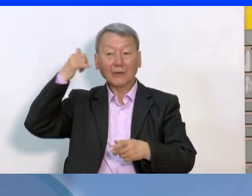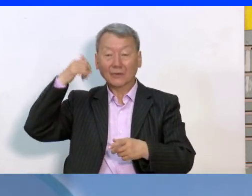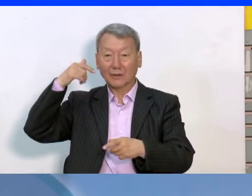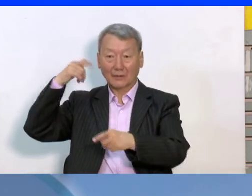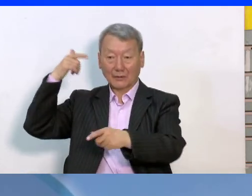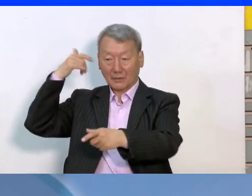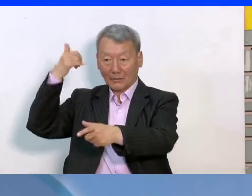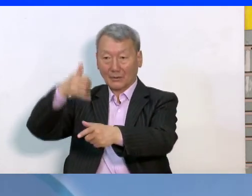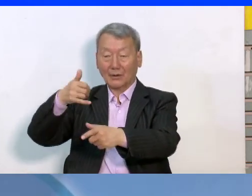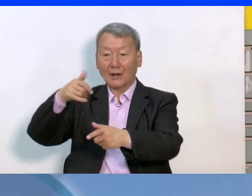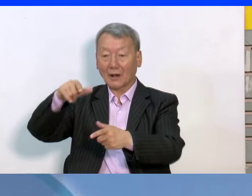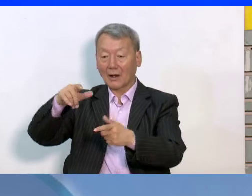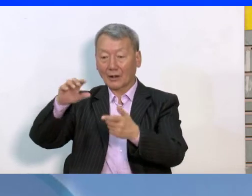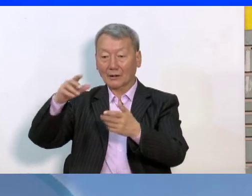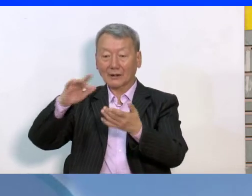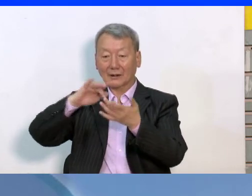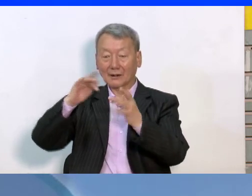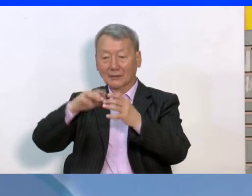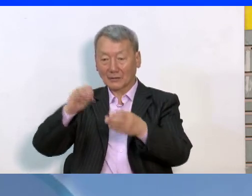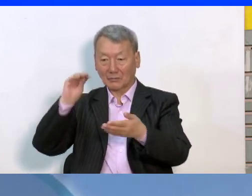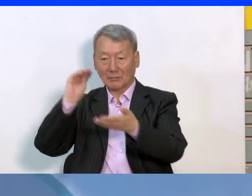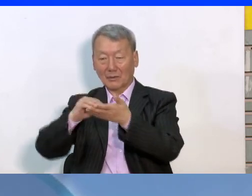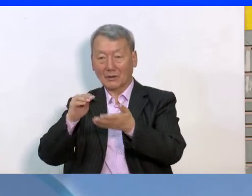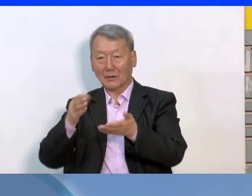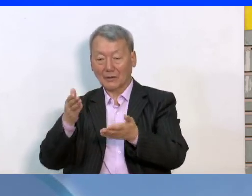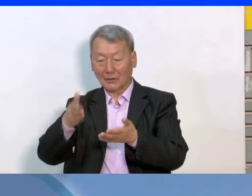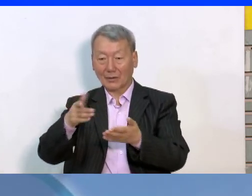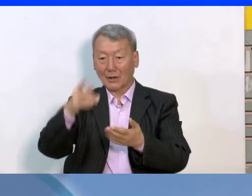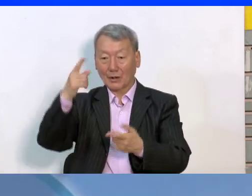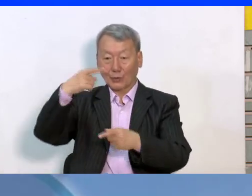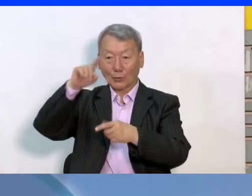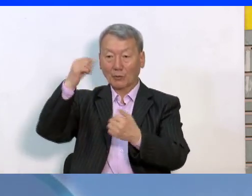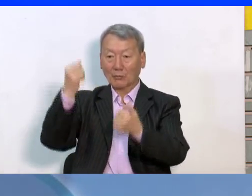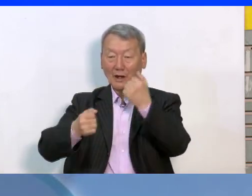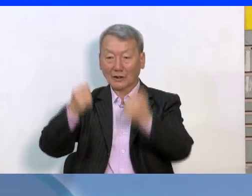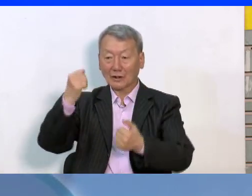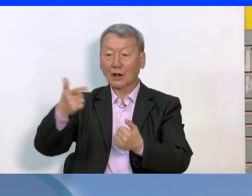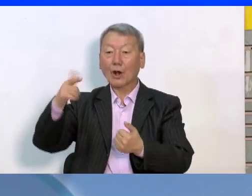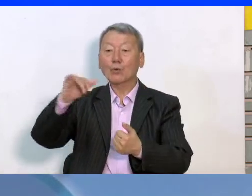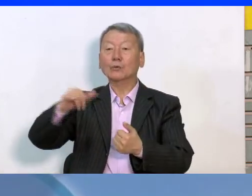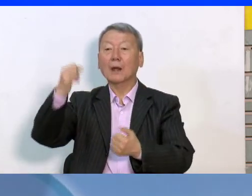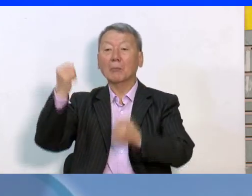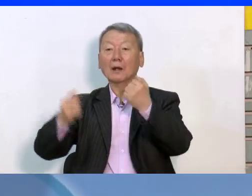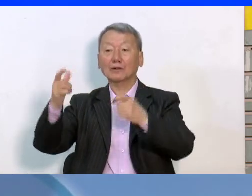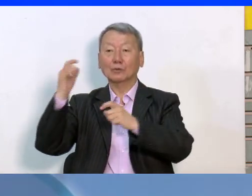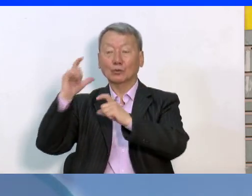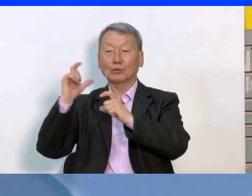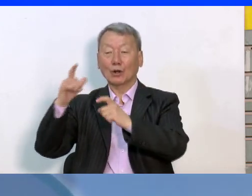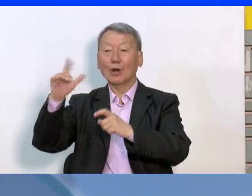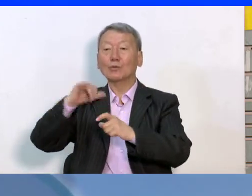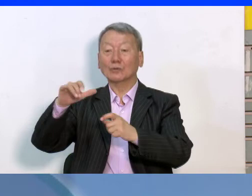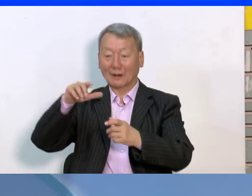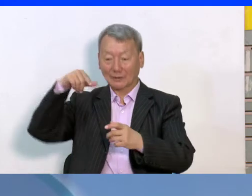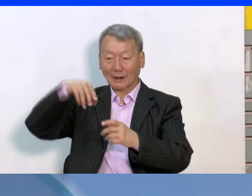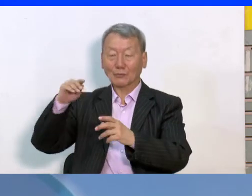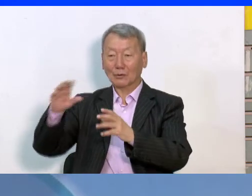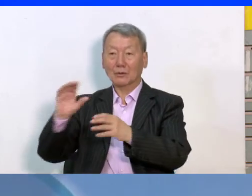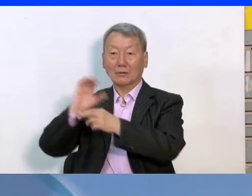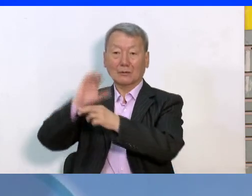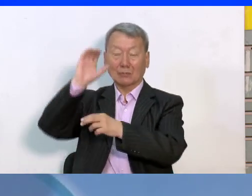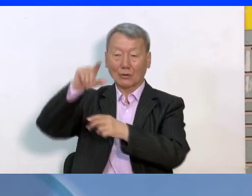жанагы приложенияларга жүктөп берип атышат да. Ошол машиналар кайсы жерде баратканы, кандай баратканы баардыгын көзөмөлдөп